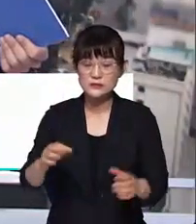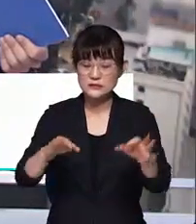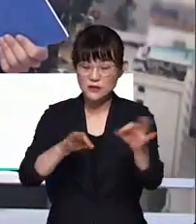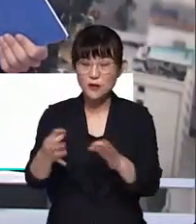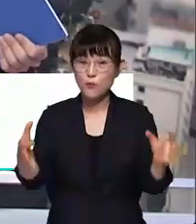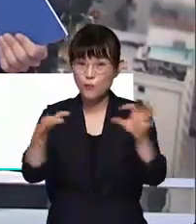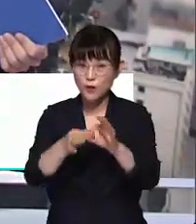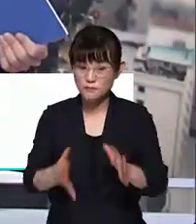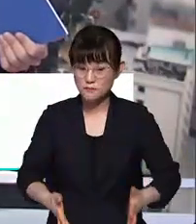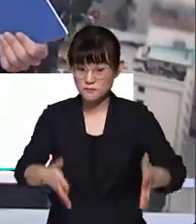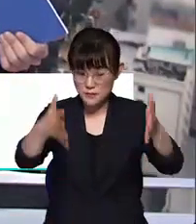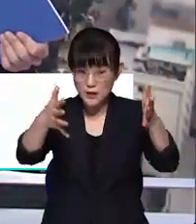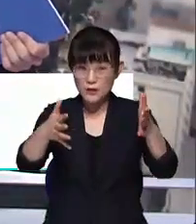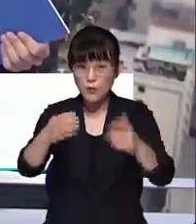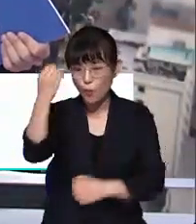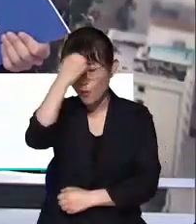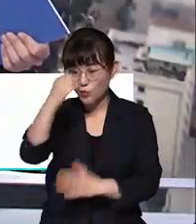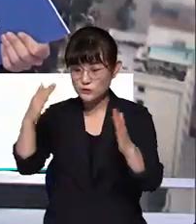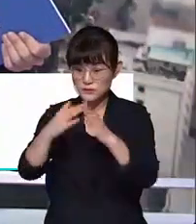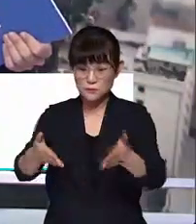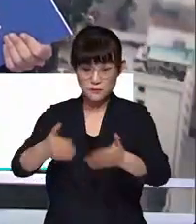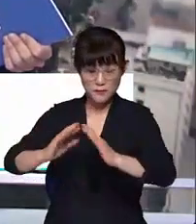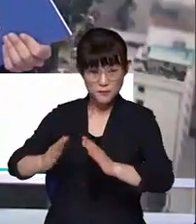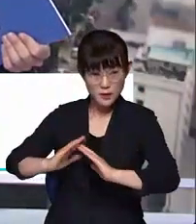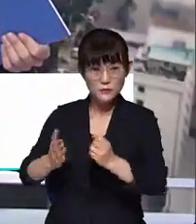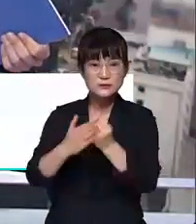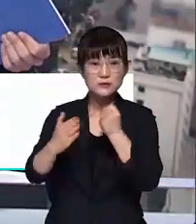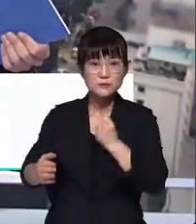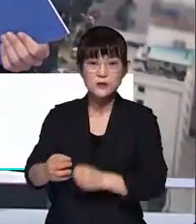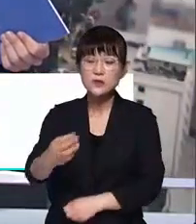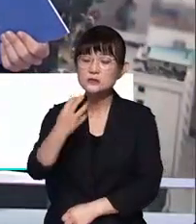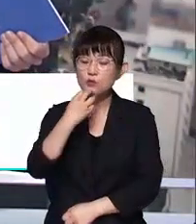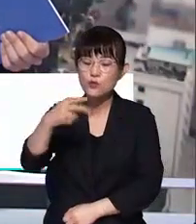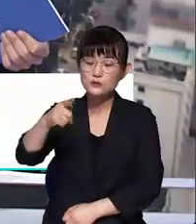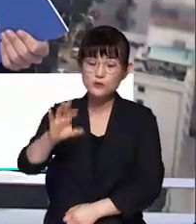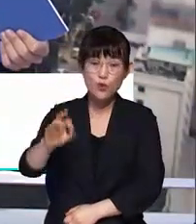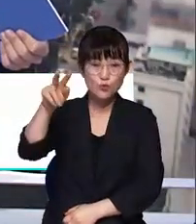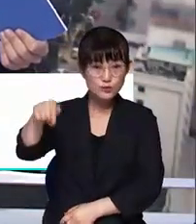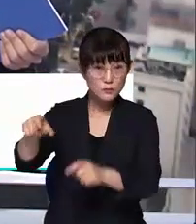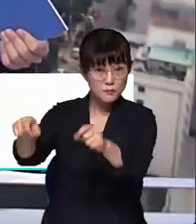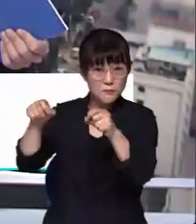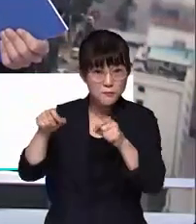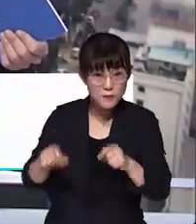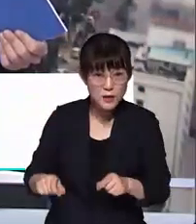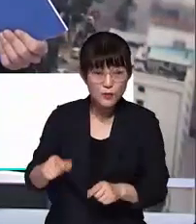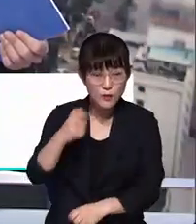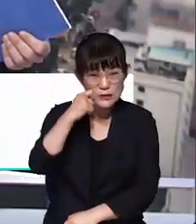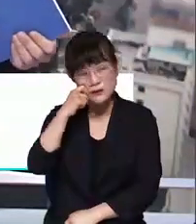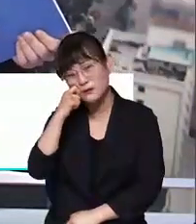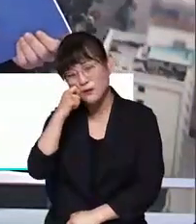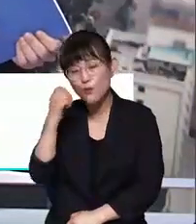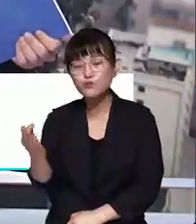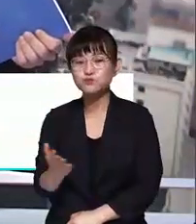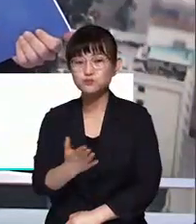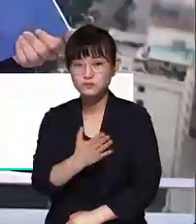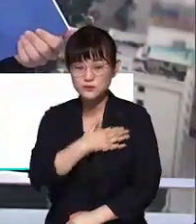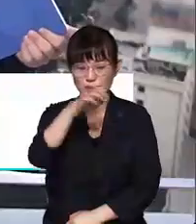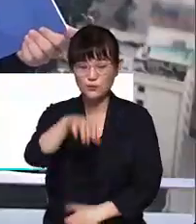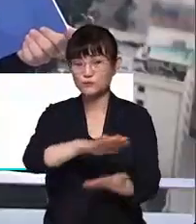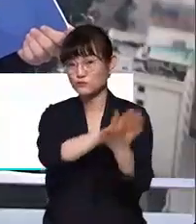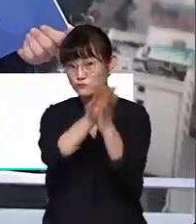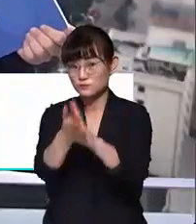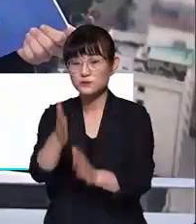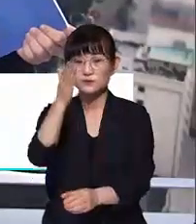아파트와 고급 주거단지까지 잇따라 들어서면서 서울의 성수동처럼 힙하고 부유한 동네로 변화하고 있습니다. 정경원